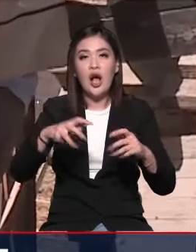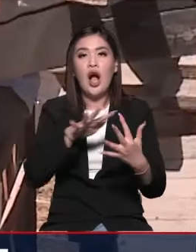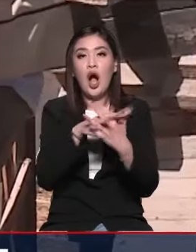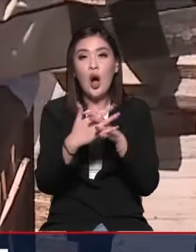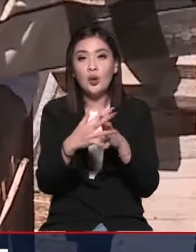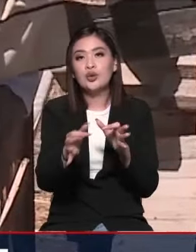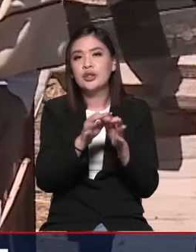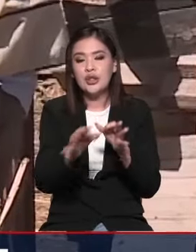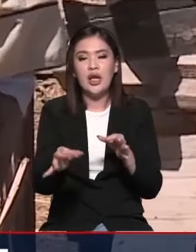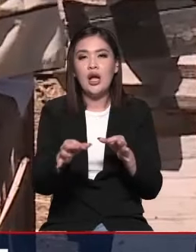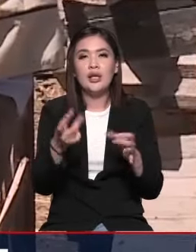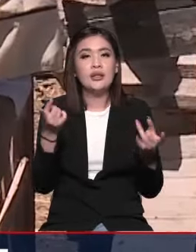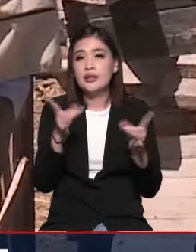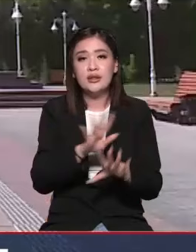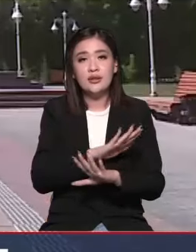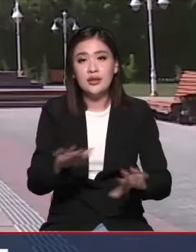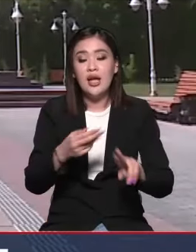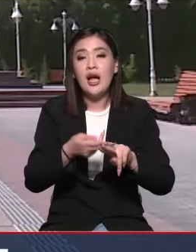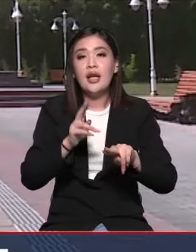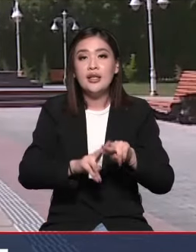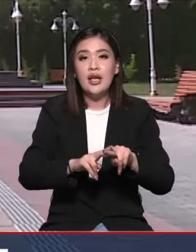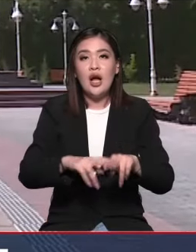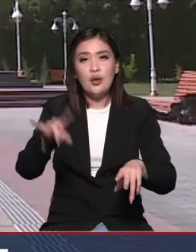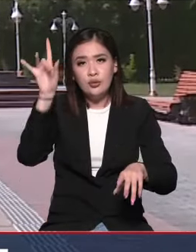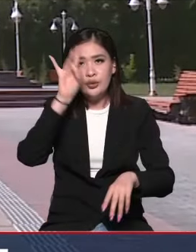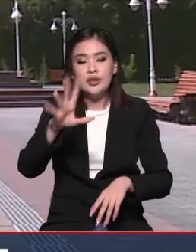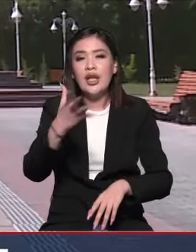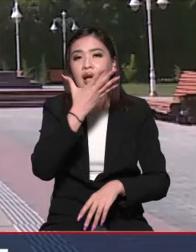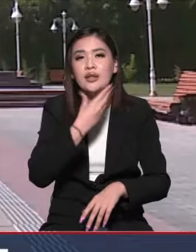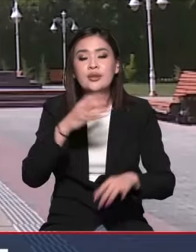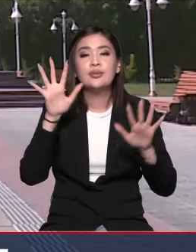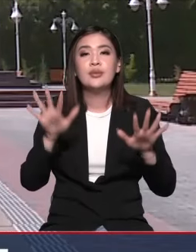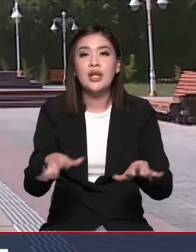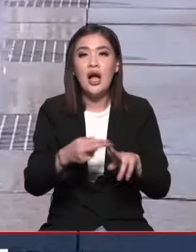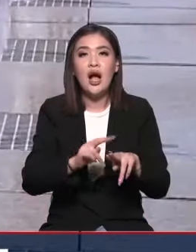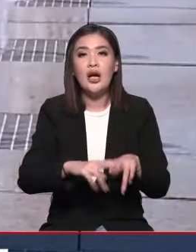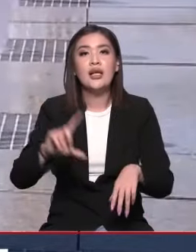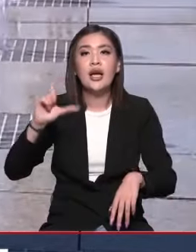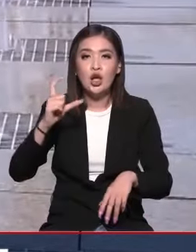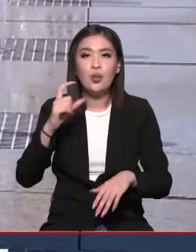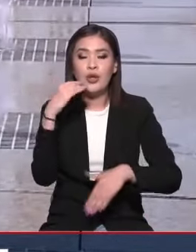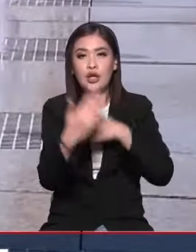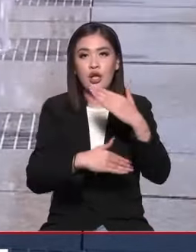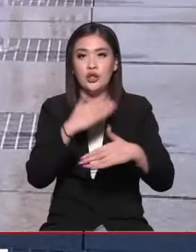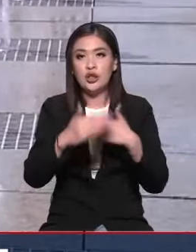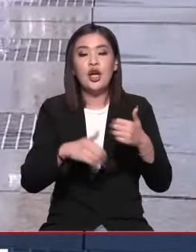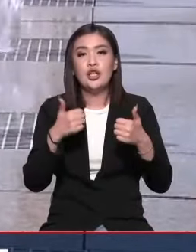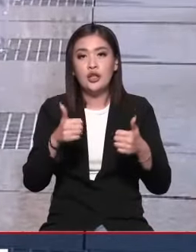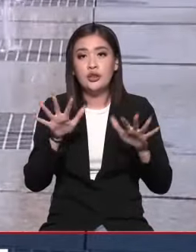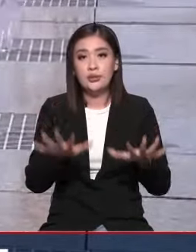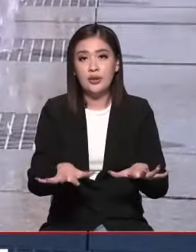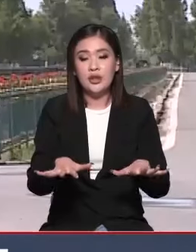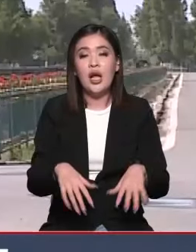түсірілуі бекер емес. Себебі бұл еліміздегі ең іргелі, ең көрікті, әлеуметтік экономикалық жағдайы жақсы дамыған елді мекендердің